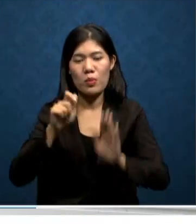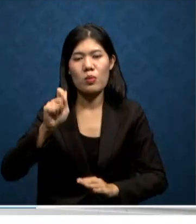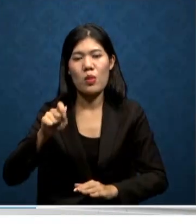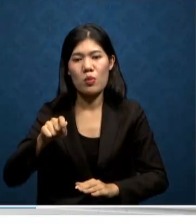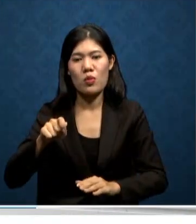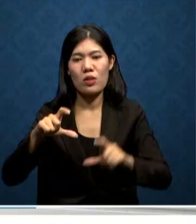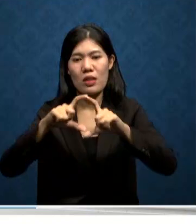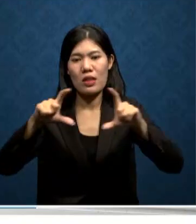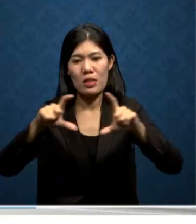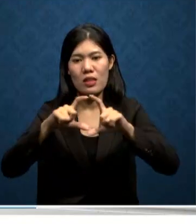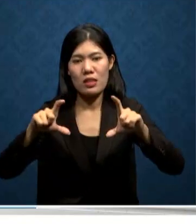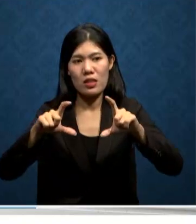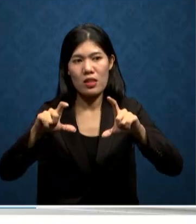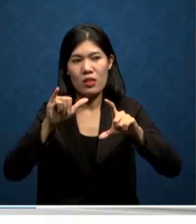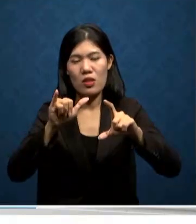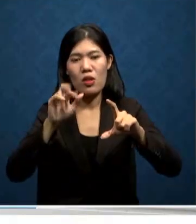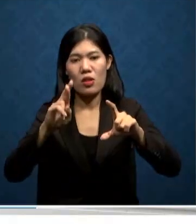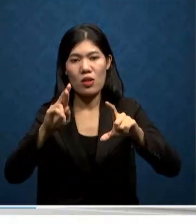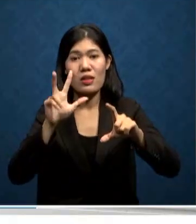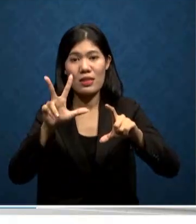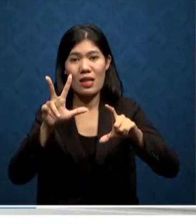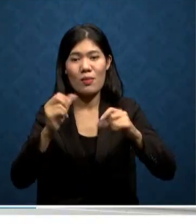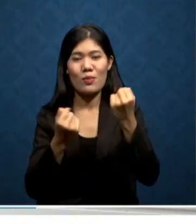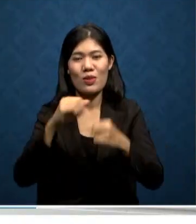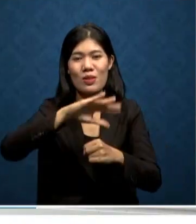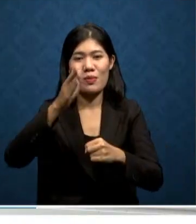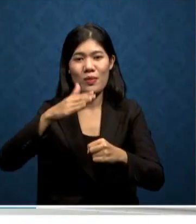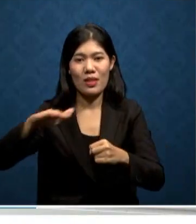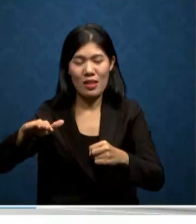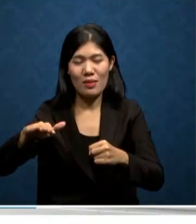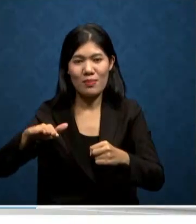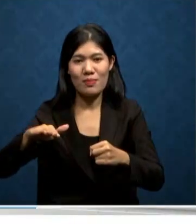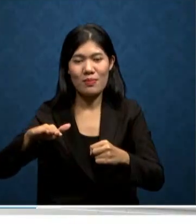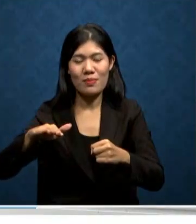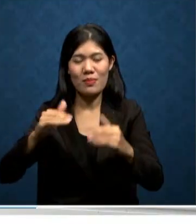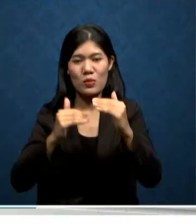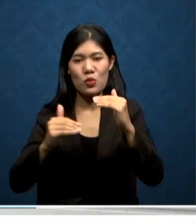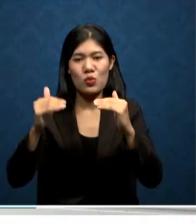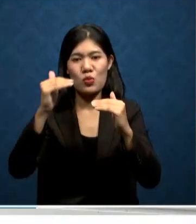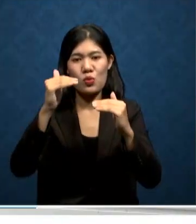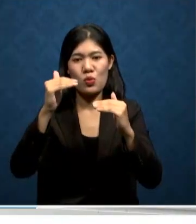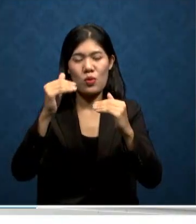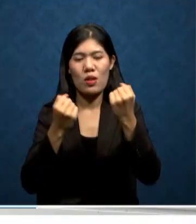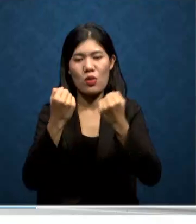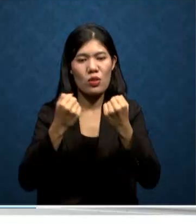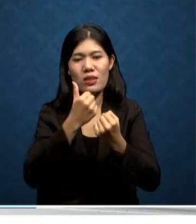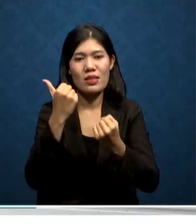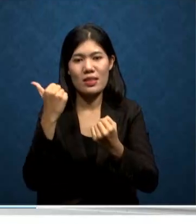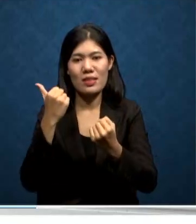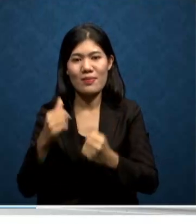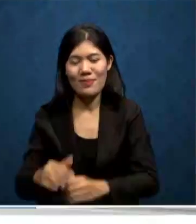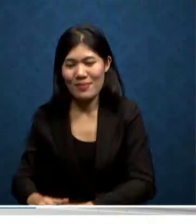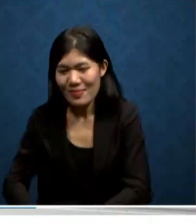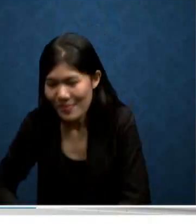3นะครับรถยรย 3ก็คือรถปิกอัพนะครับมีอัตราสูงกว่ารถประเภทอื่น